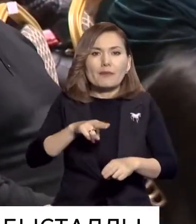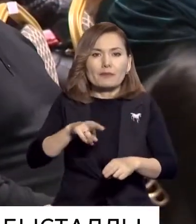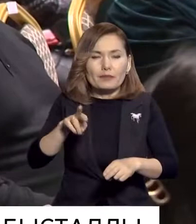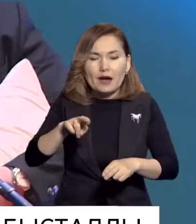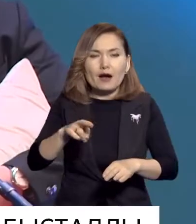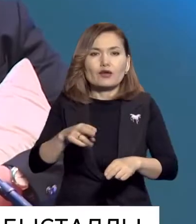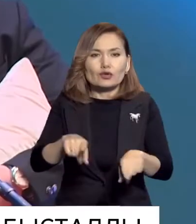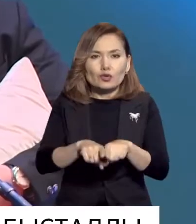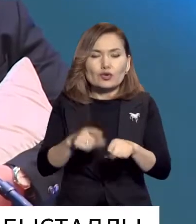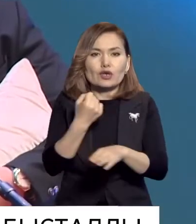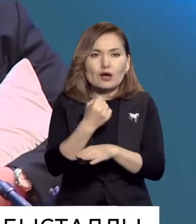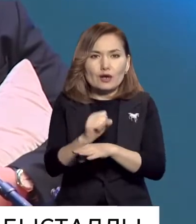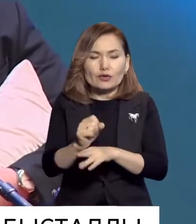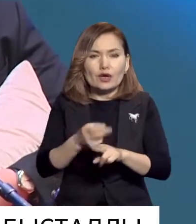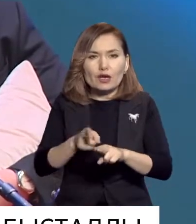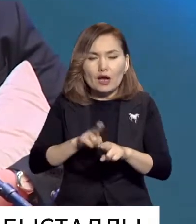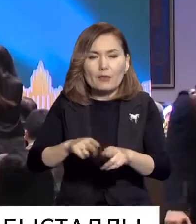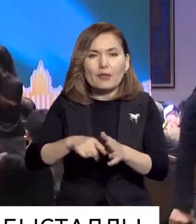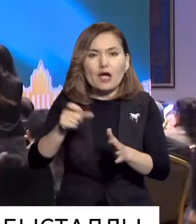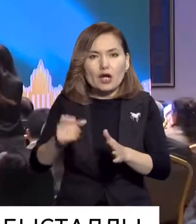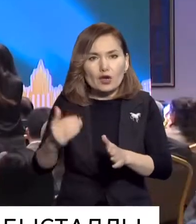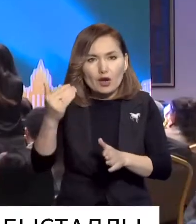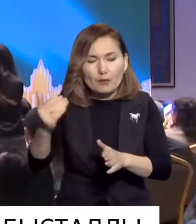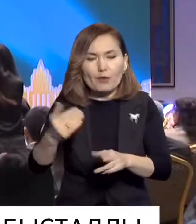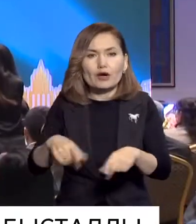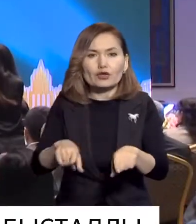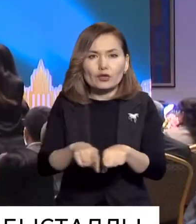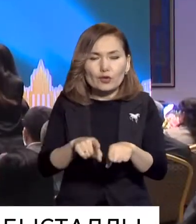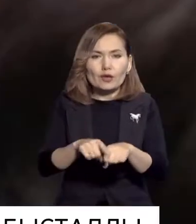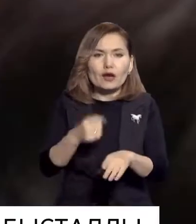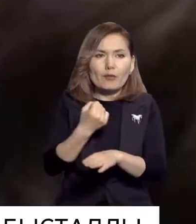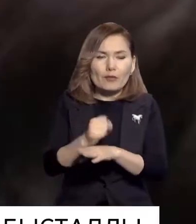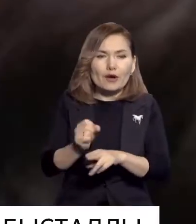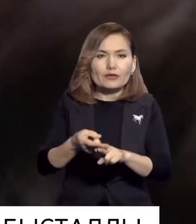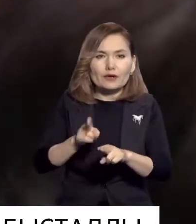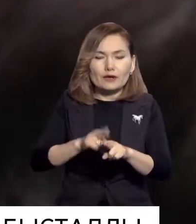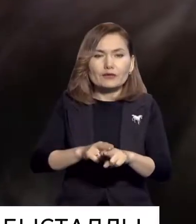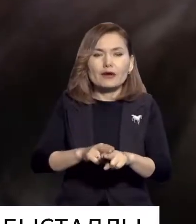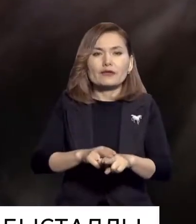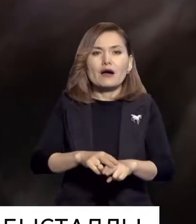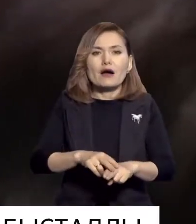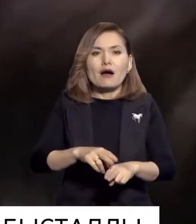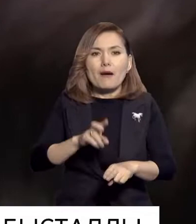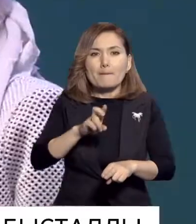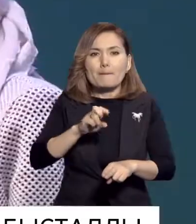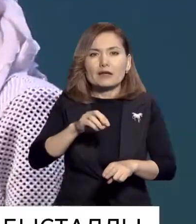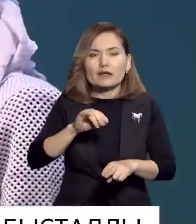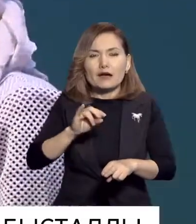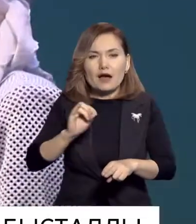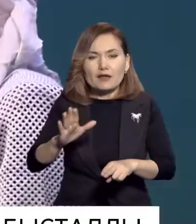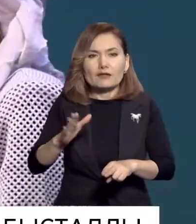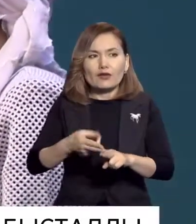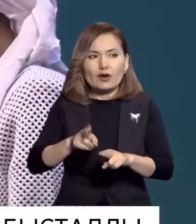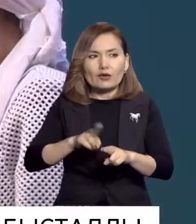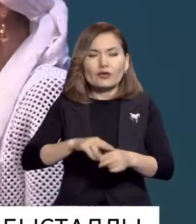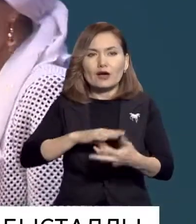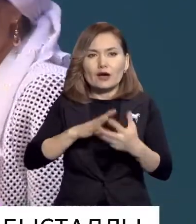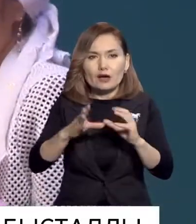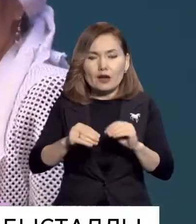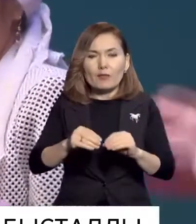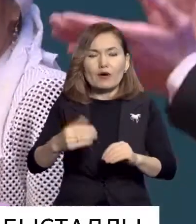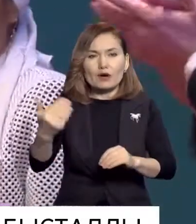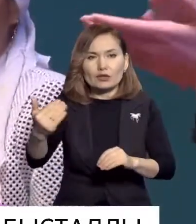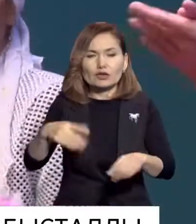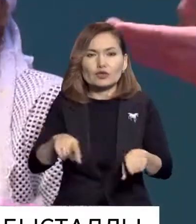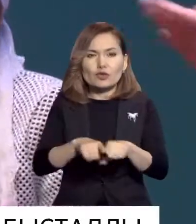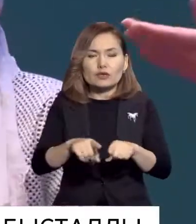Жыл парламентария депутат Еділ Жаңбыршинға бұйырды. Ал марқұм Мұраджан Батырхановқа берілген батыл жүрек номинациясы анасына